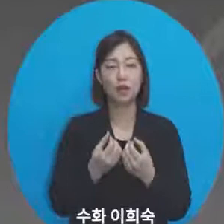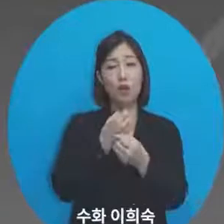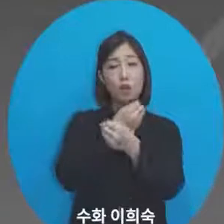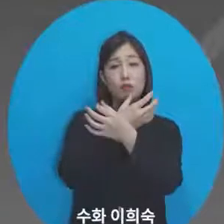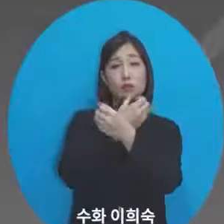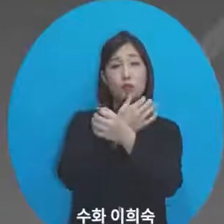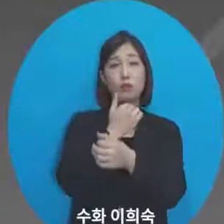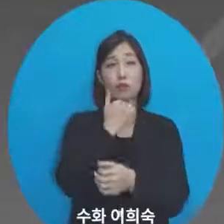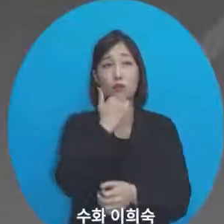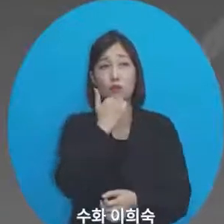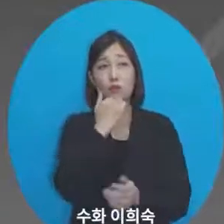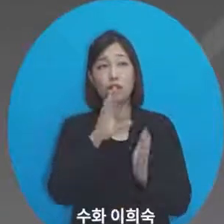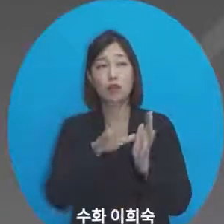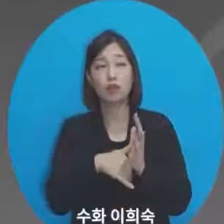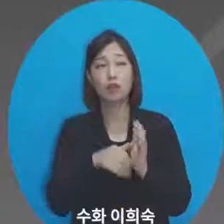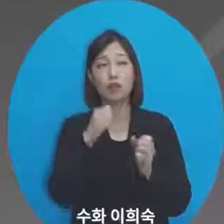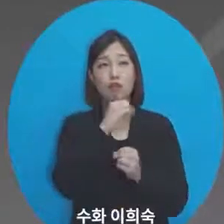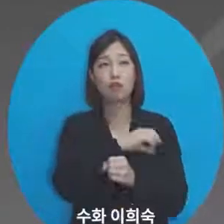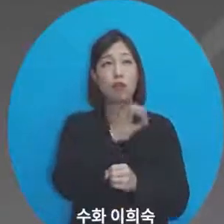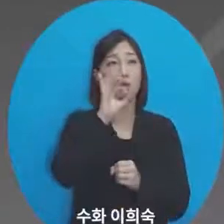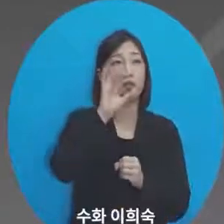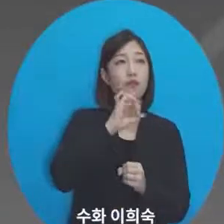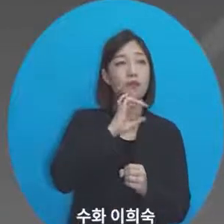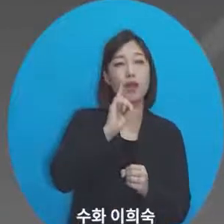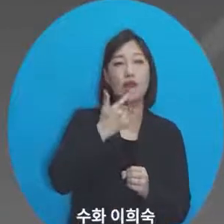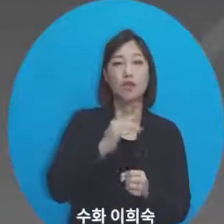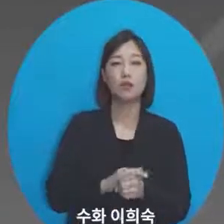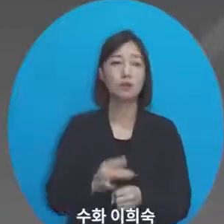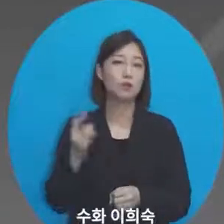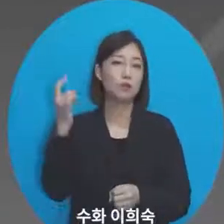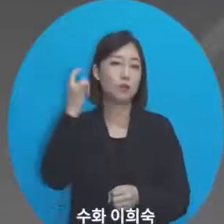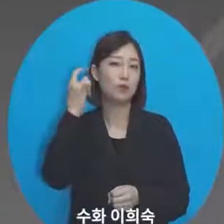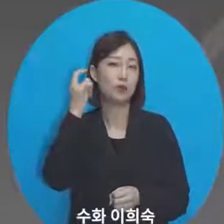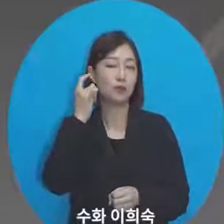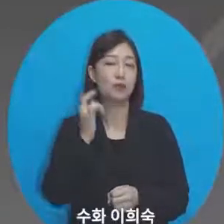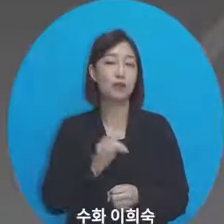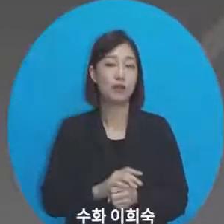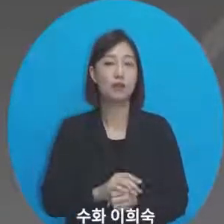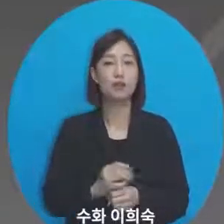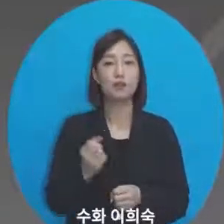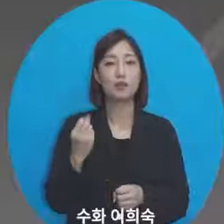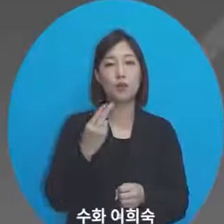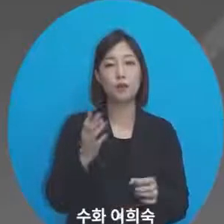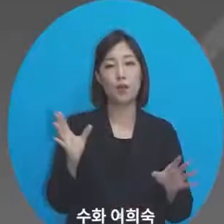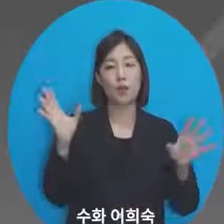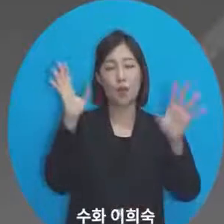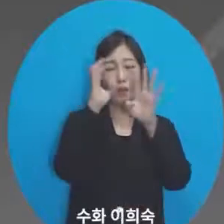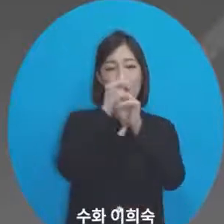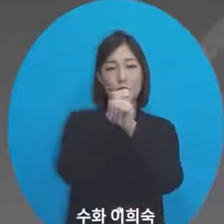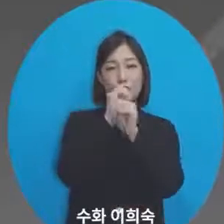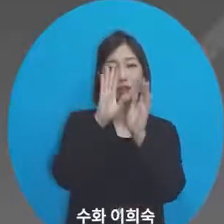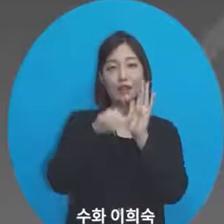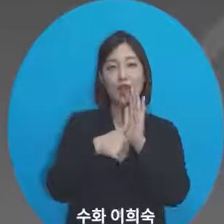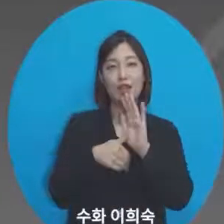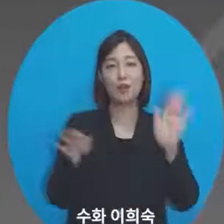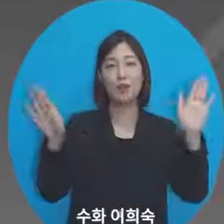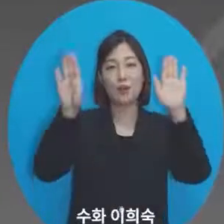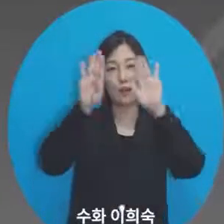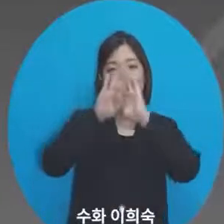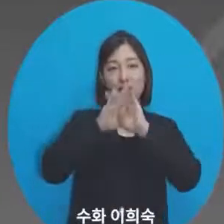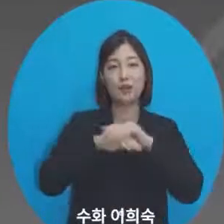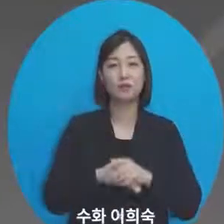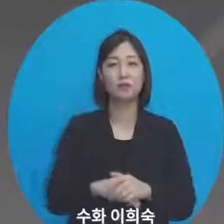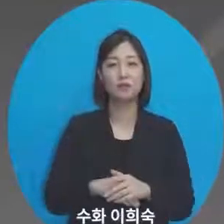바뀌어서 안내를 해주는 기능을 수행한다든지, 또 야간에 사람이 서 있는 곳에 조명을